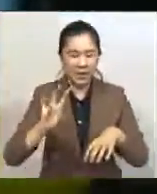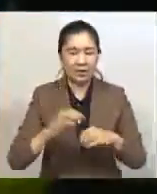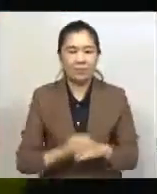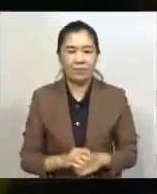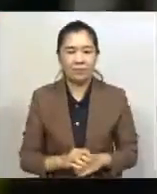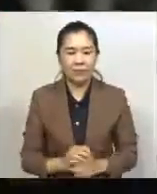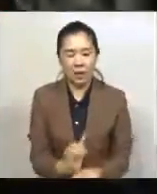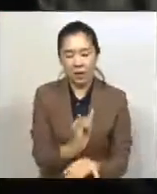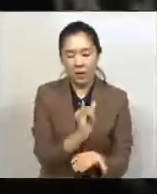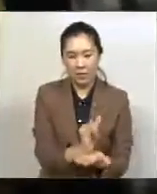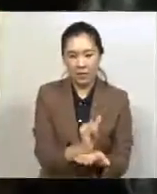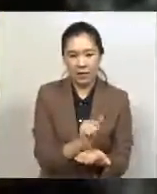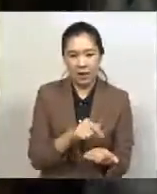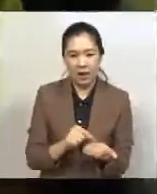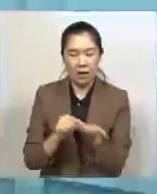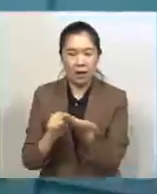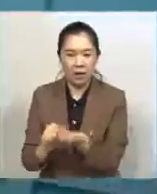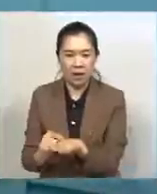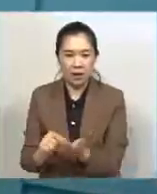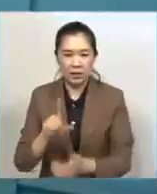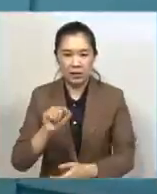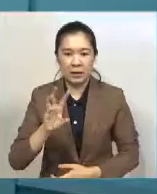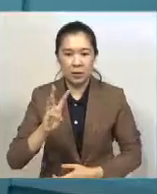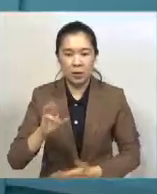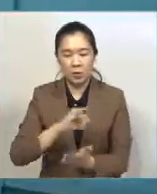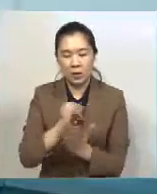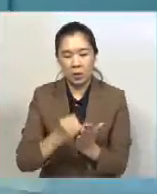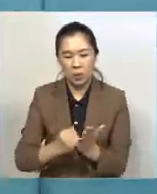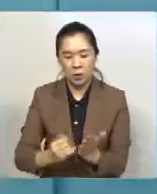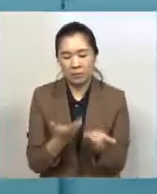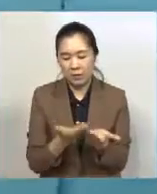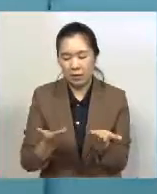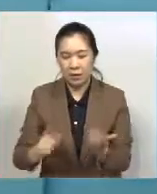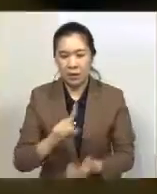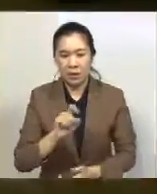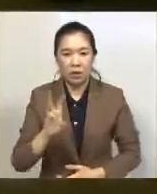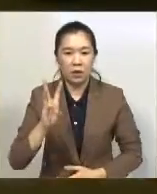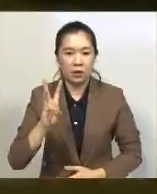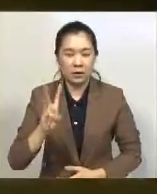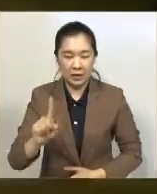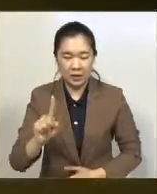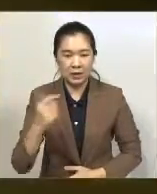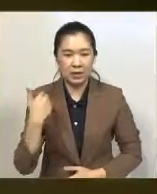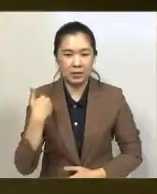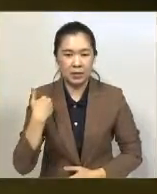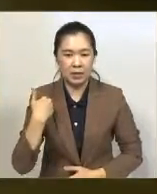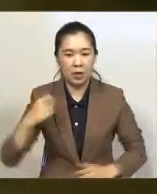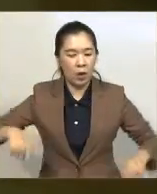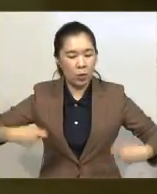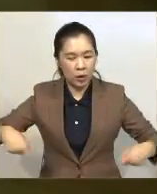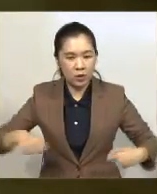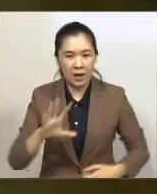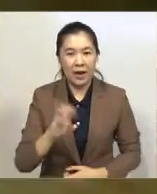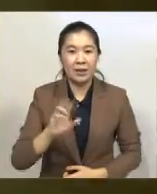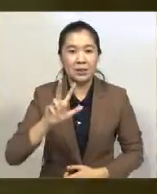เตียงให้กับผู้ป่วยติดเตียงใน26จังหวัดจำนวน101เตียงและมอบรถเข็นวีลแชร์53คันและ